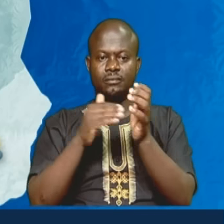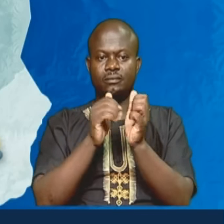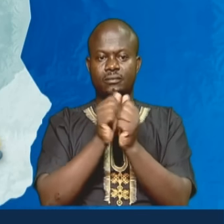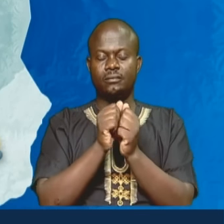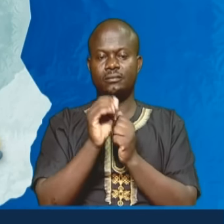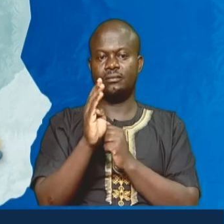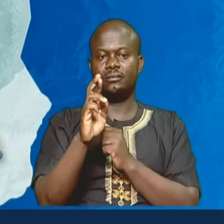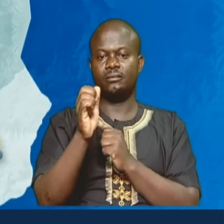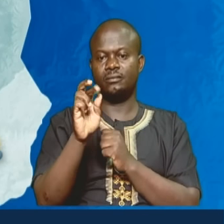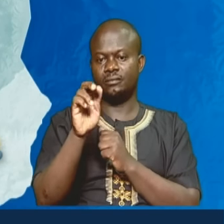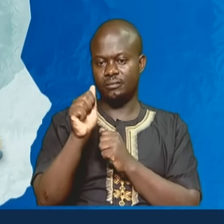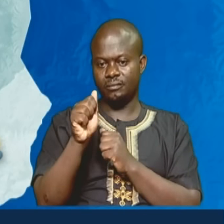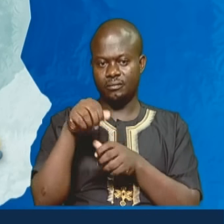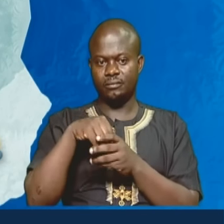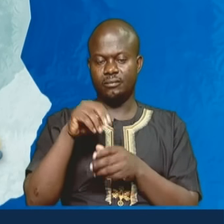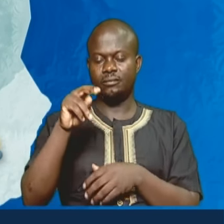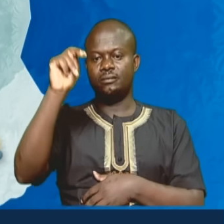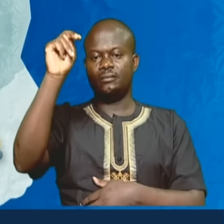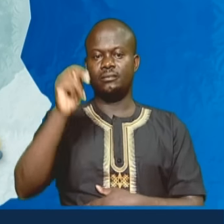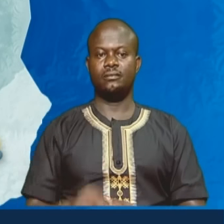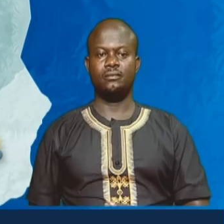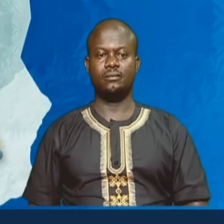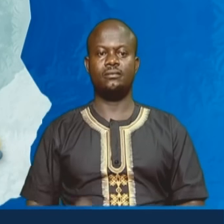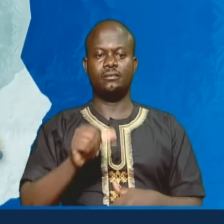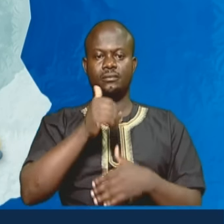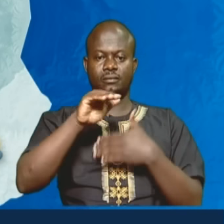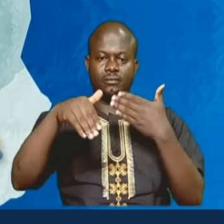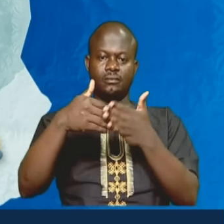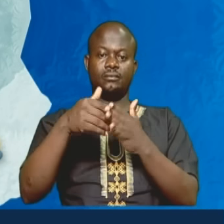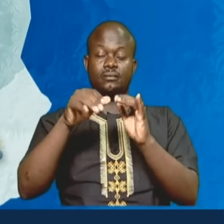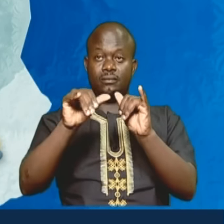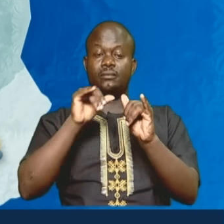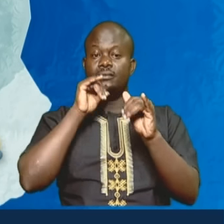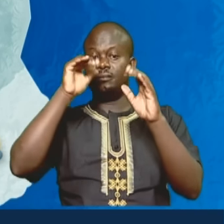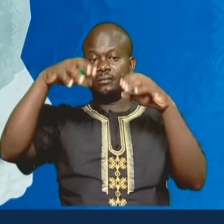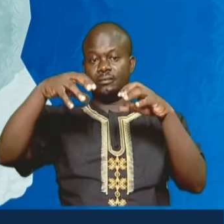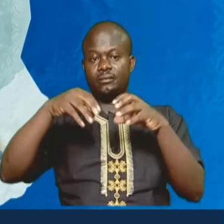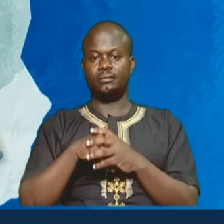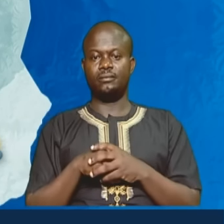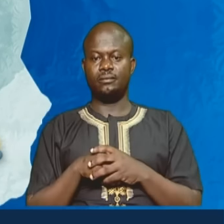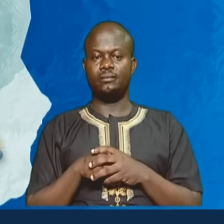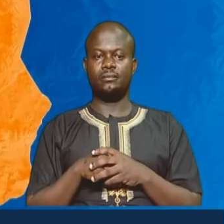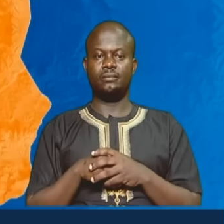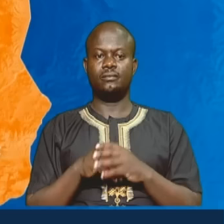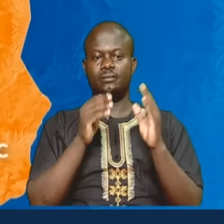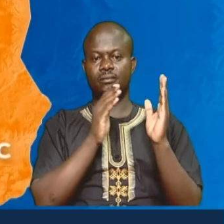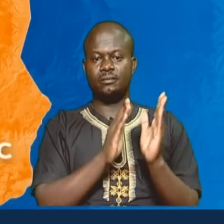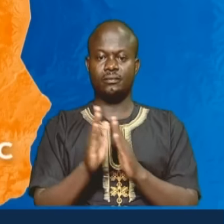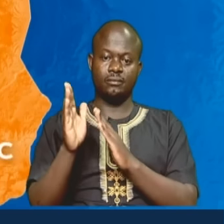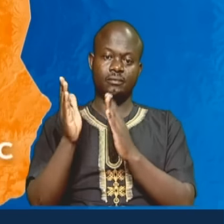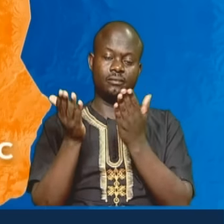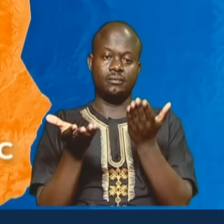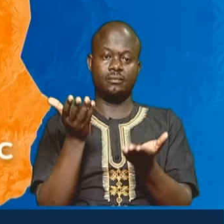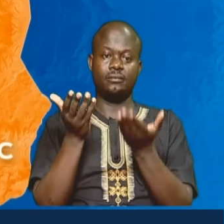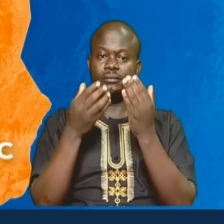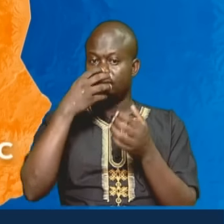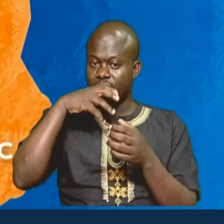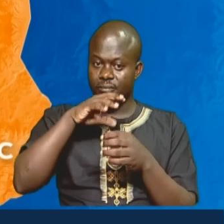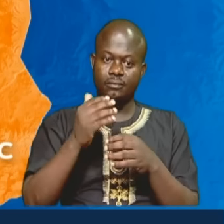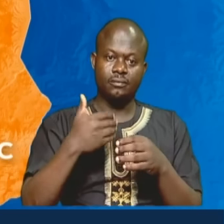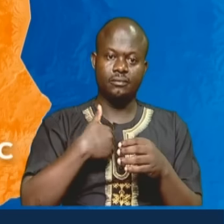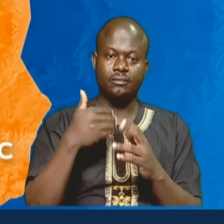Burera tw'intara y'amajyaruguru. Ahandi hasigaye nta mvura ihateganyijwe. Hateganyijwe igipimo cy'ubushyuhe kizaba